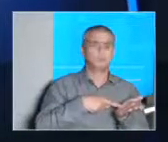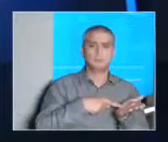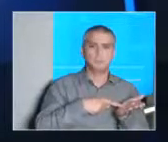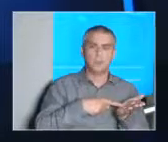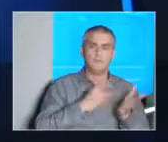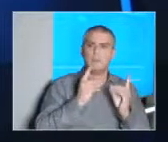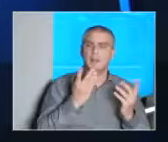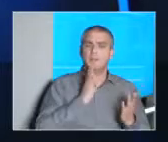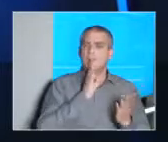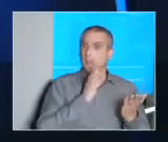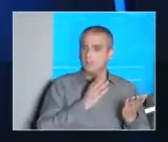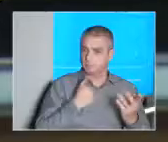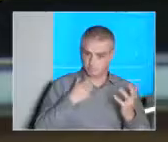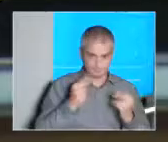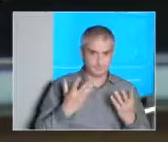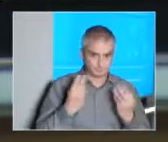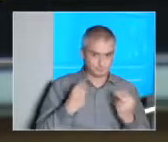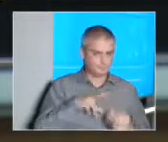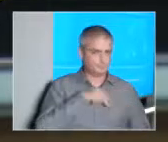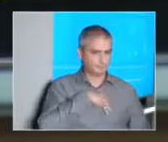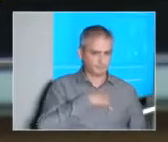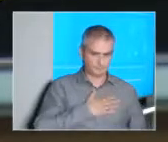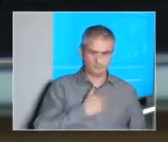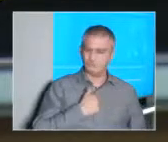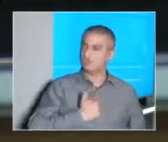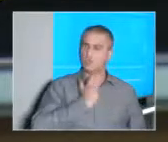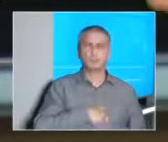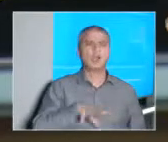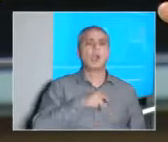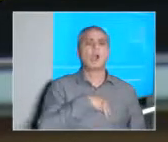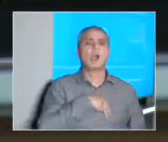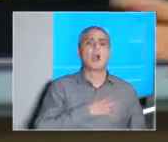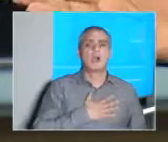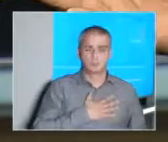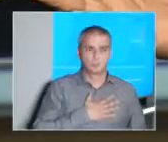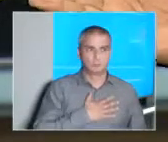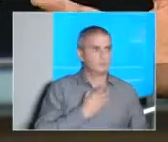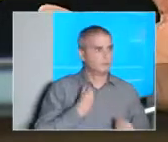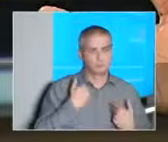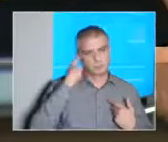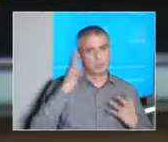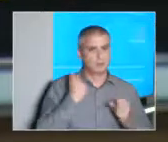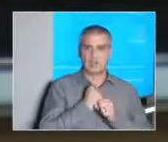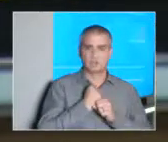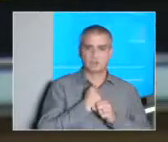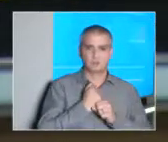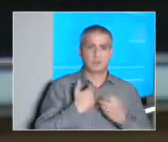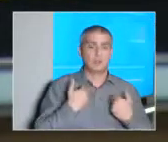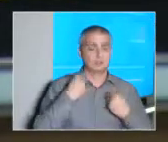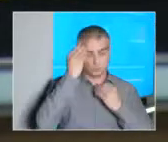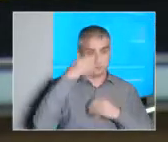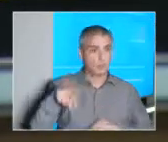משהו בדרך מעכב. אני יכול לקחת הרבה מאוד אחריות, ואני ראש עיר שלוקח המון אחריות. אבל יש דברים שאני לא יודע לעשות אותם. אני